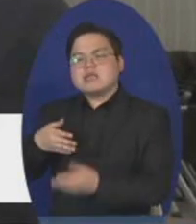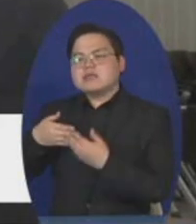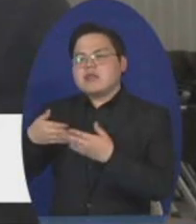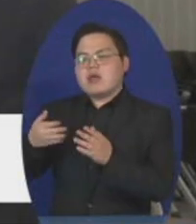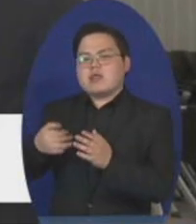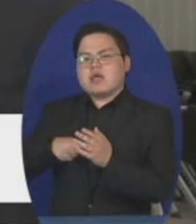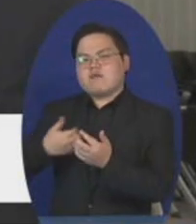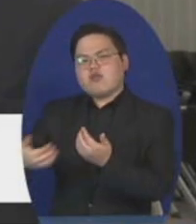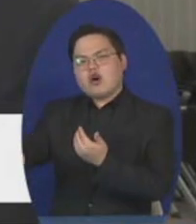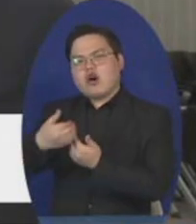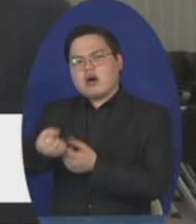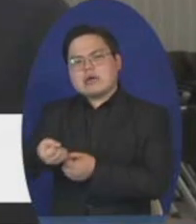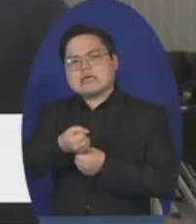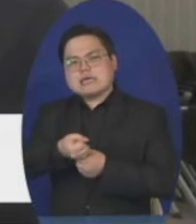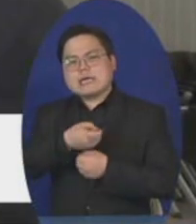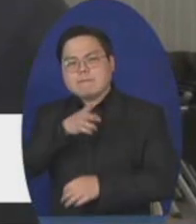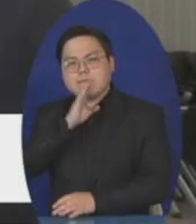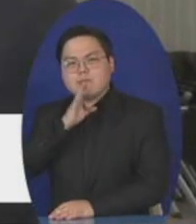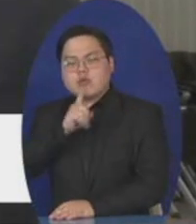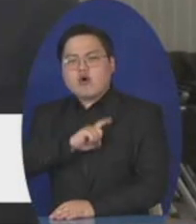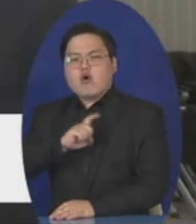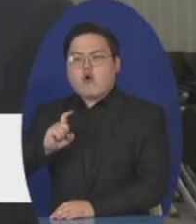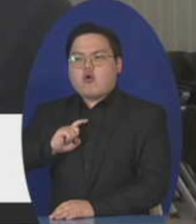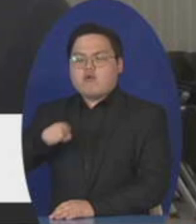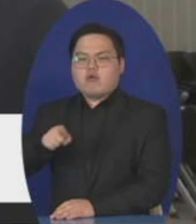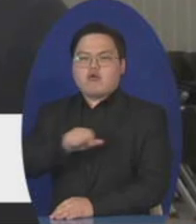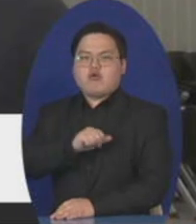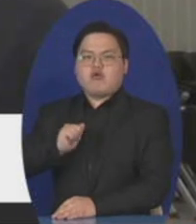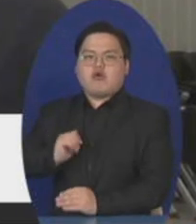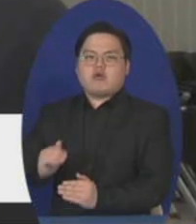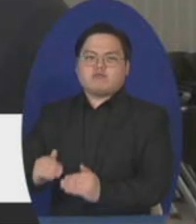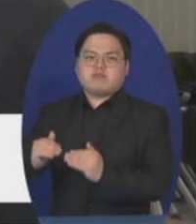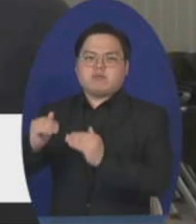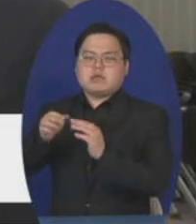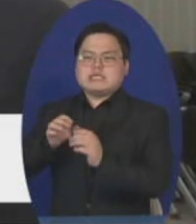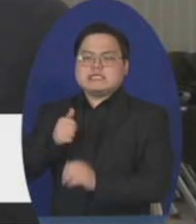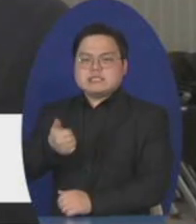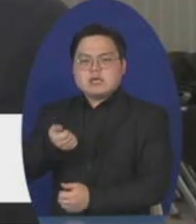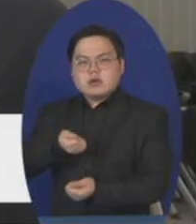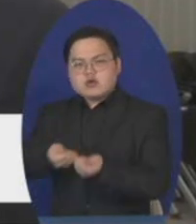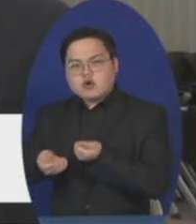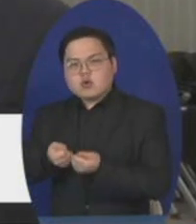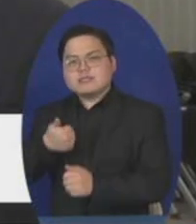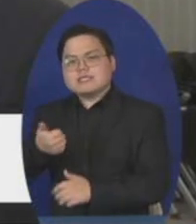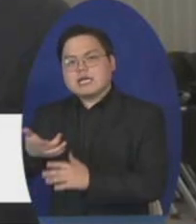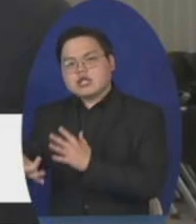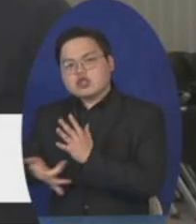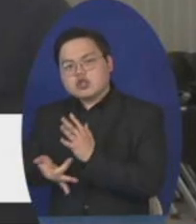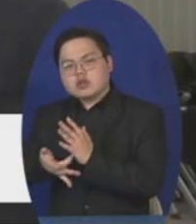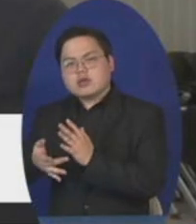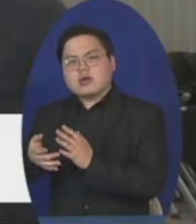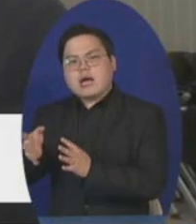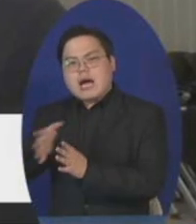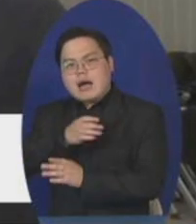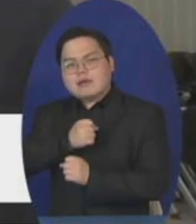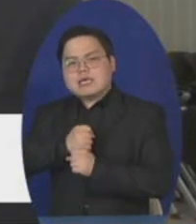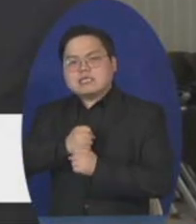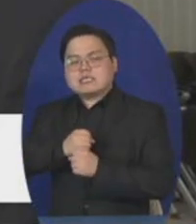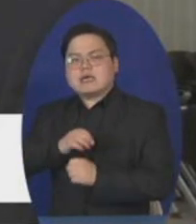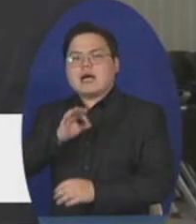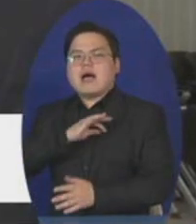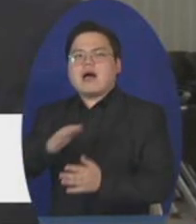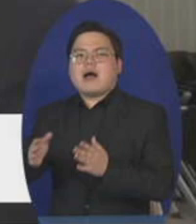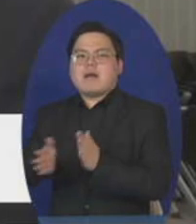хувийн өвчлөлийн хөрөнгө оруулалтыг оруулж ирж хувийн өвчлөлийн төвшөлтөд одоо сайн менежмент сайн технологиг одоо хэрэгжүүлэх зорилгоор энэ хуулийг